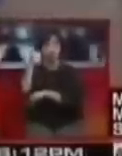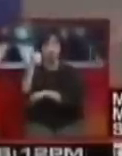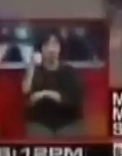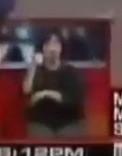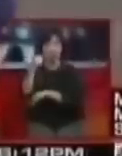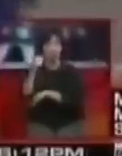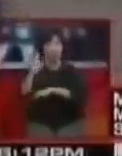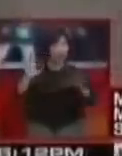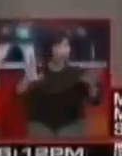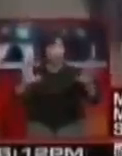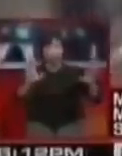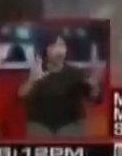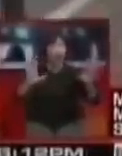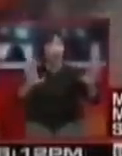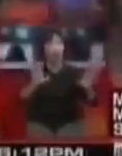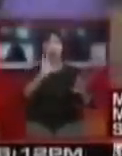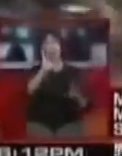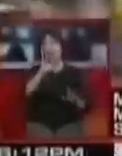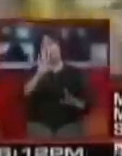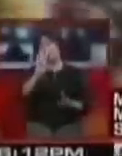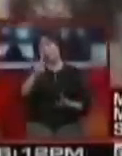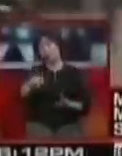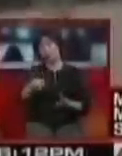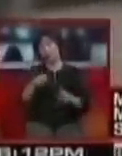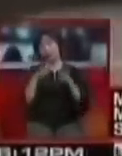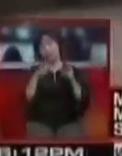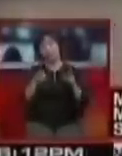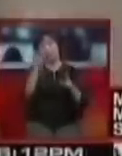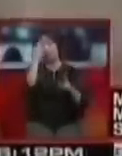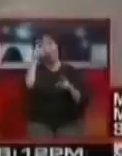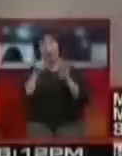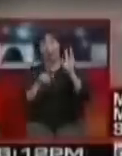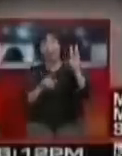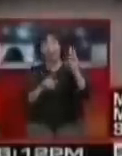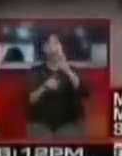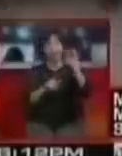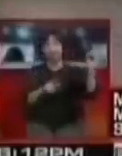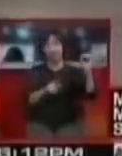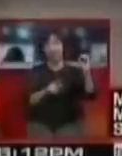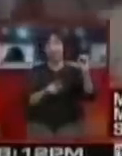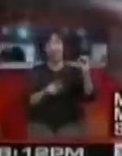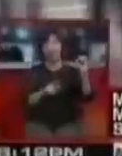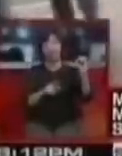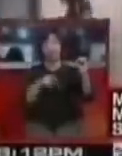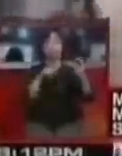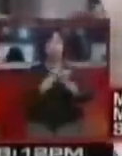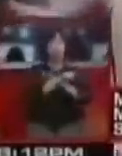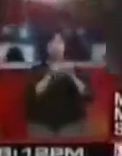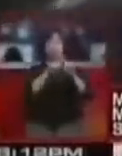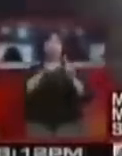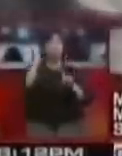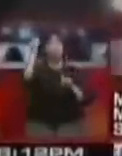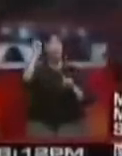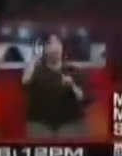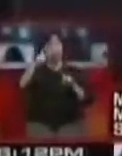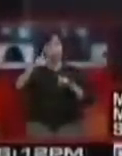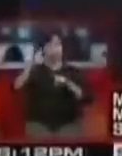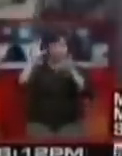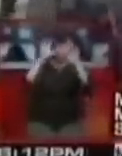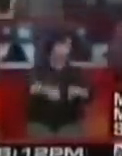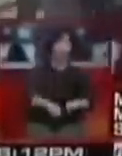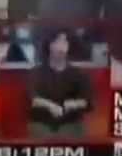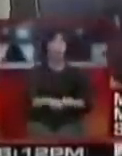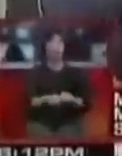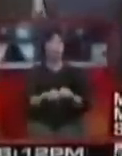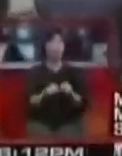may kahabaan ng Litex at IBP Road sa Commonwealth. Nakakalusot kasi may 600 ralista sa mga pulis pero agad din naman silang naharang ng mga